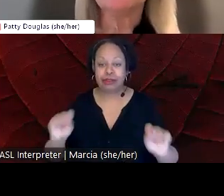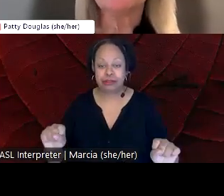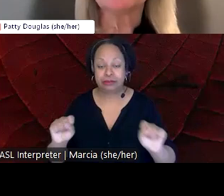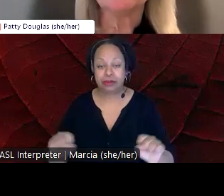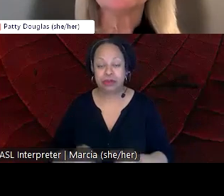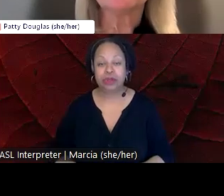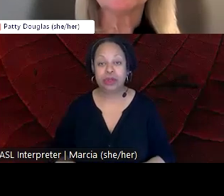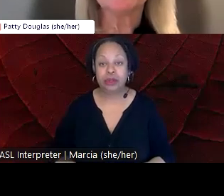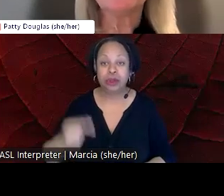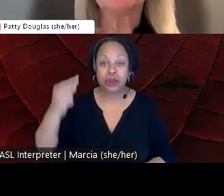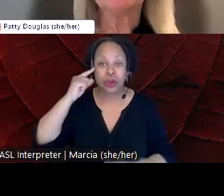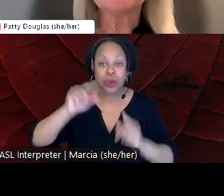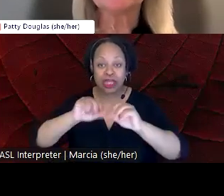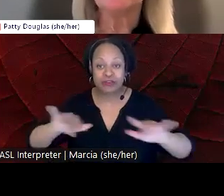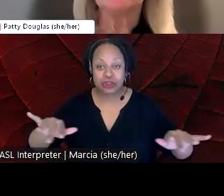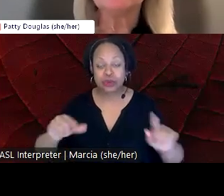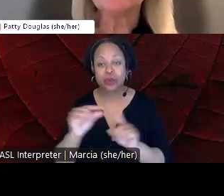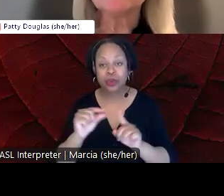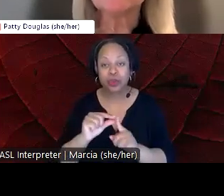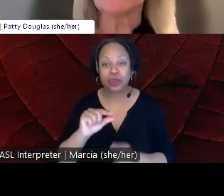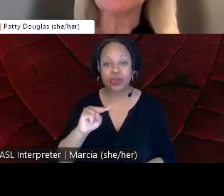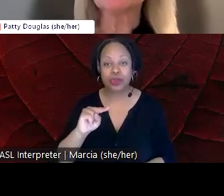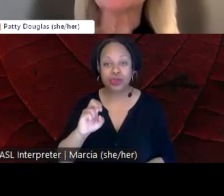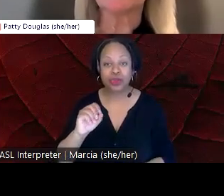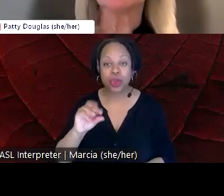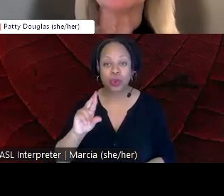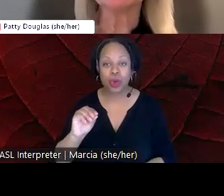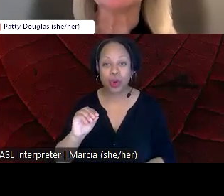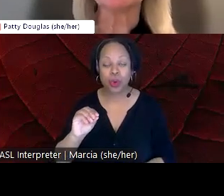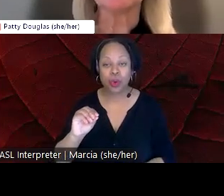again, Et encore is une a fois, la term that refers to neurodivergence, all c'est of un those mot labels or